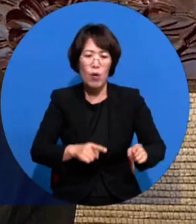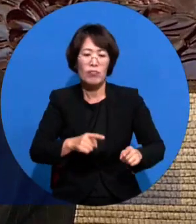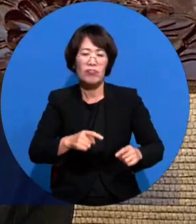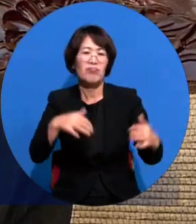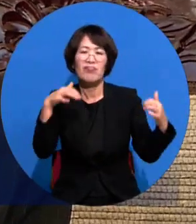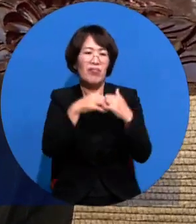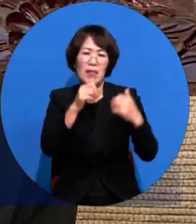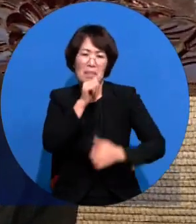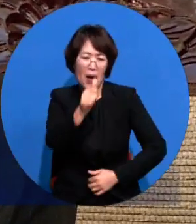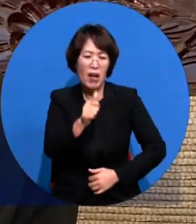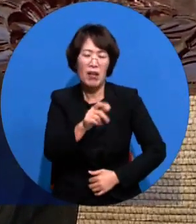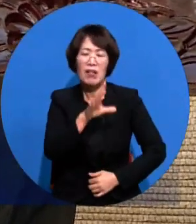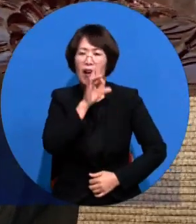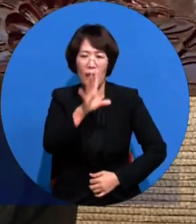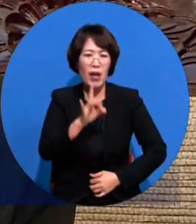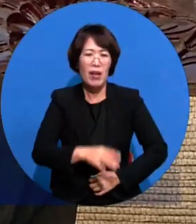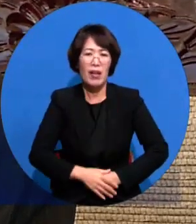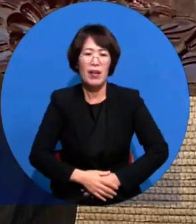절대